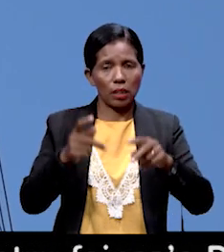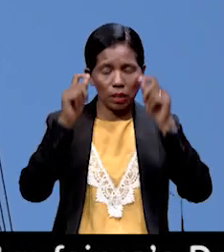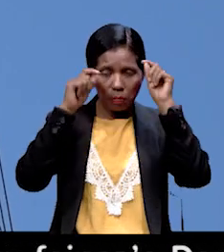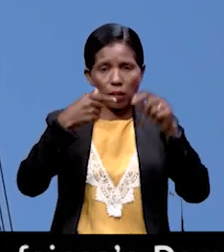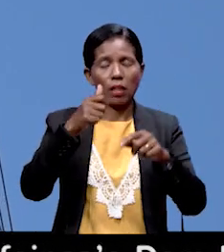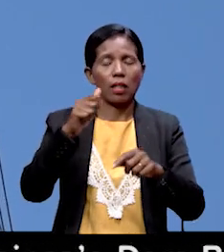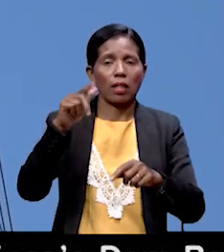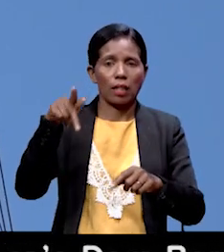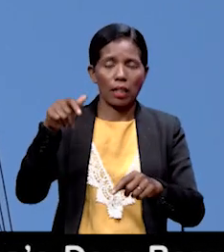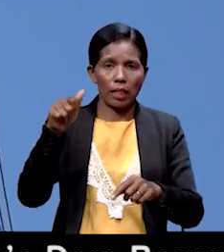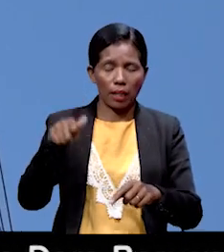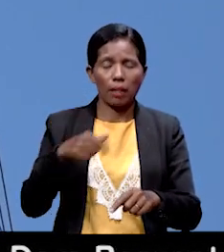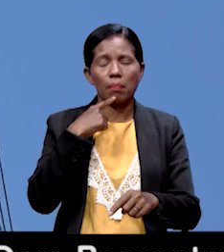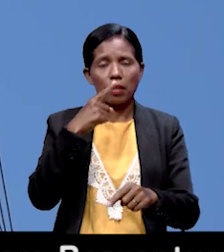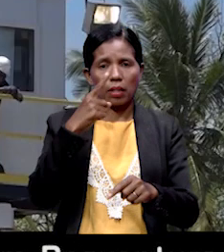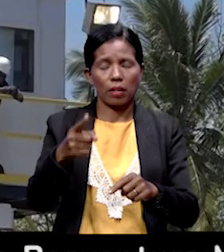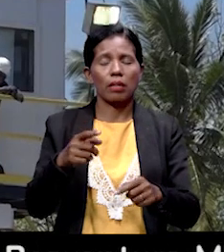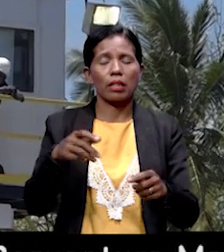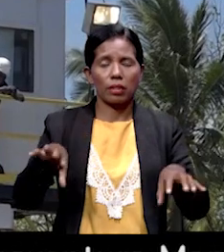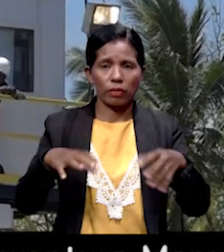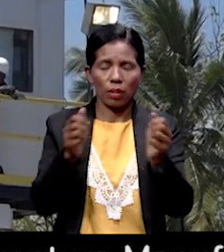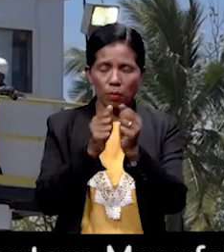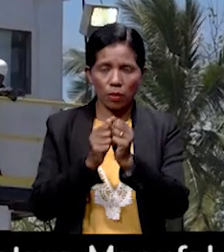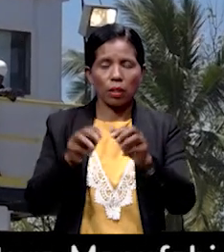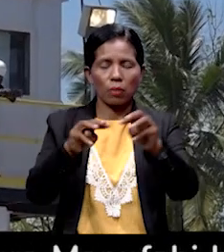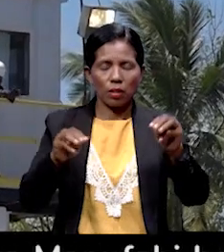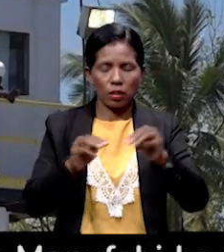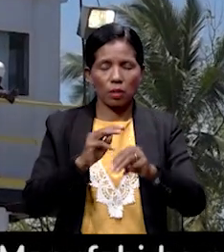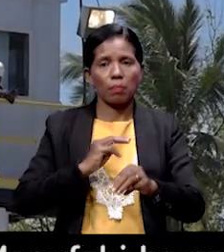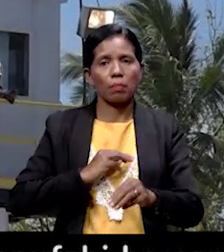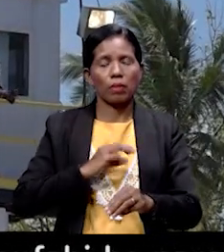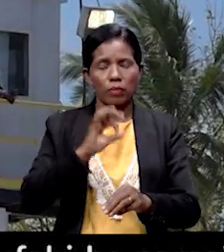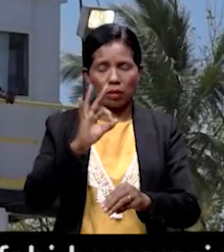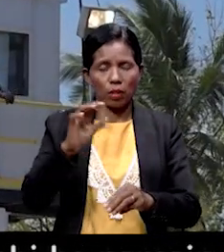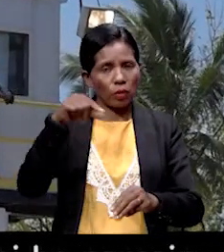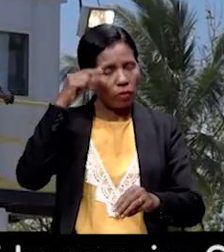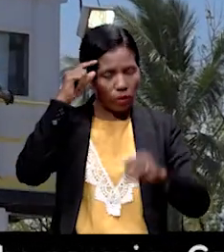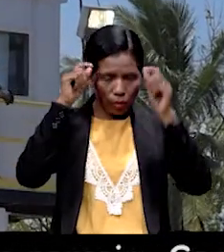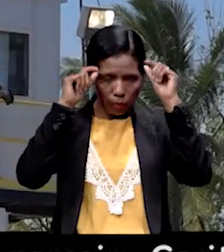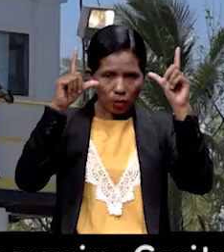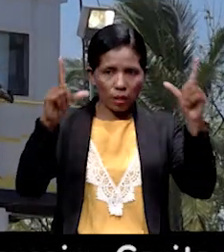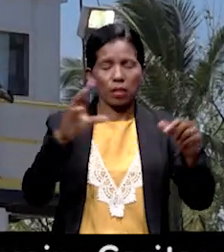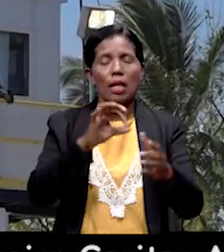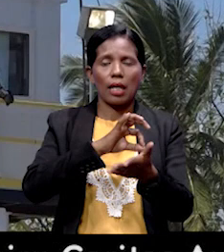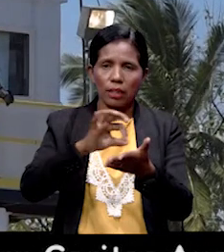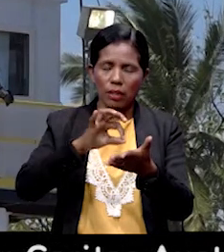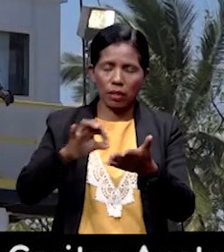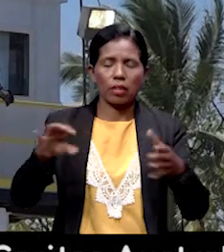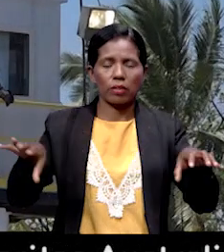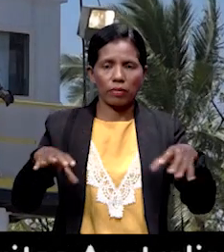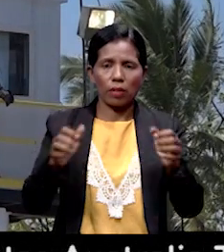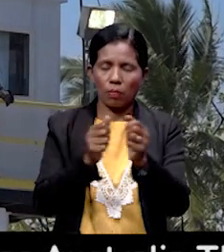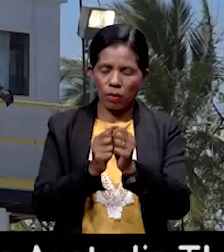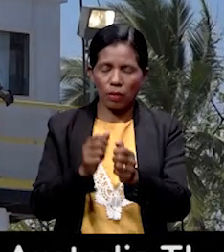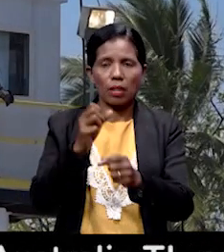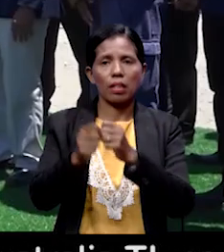area munisipi Kovalima no kontratu ida iha munisipi Manufahi nebe gubernur Timor Leste ho Timor Resource asinaona iha tinang riurasan resing